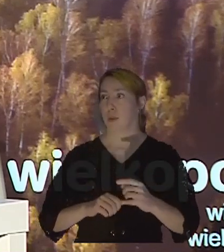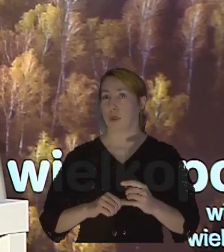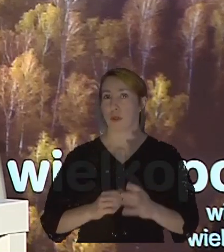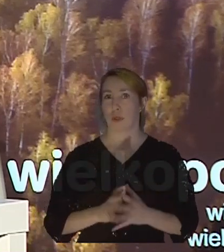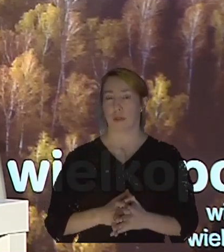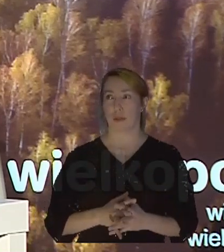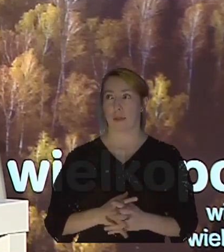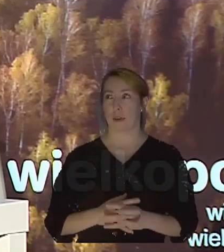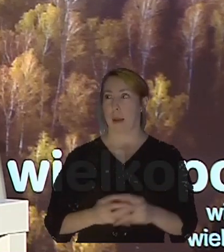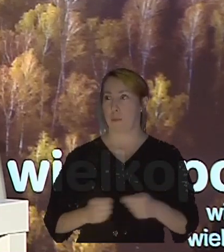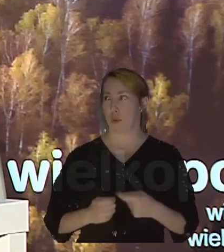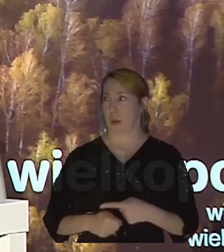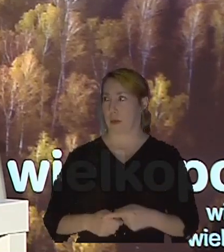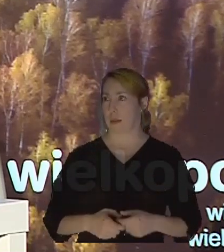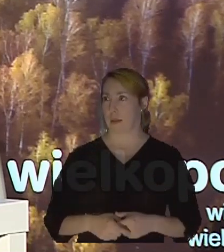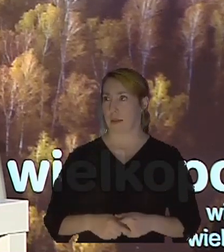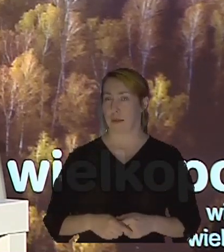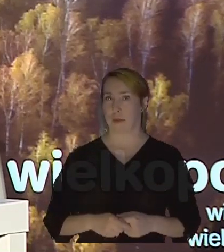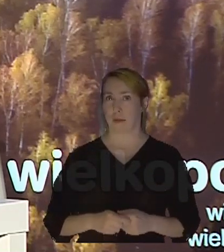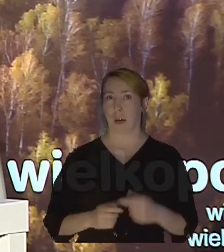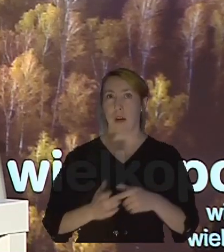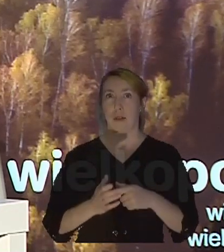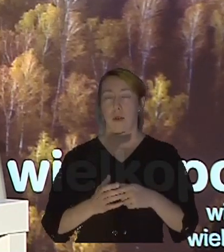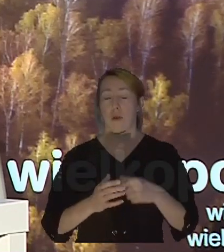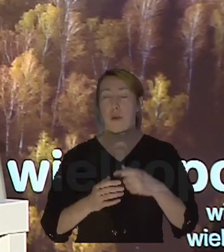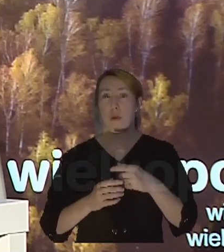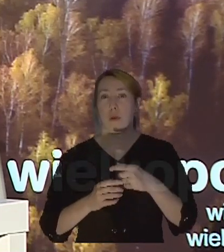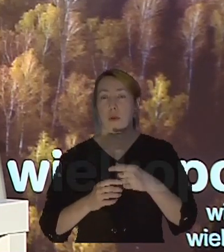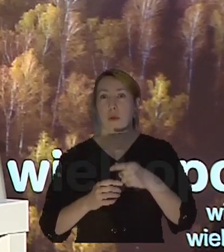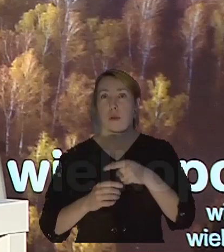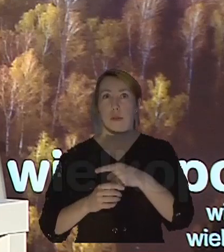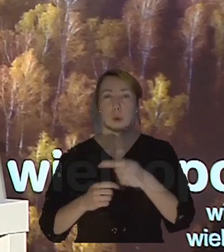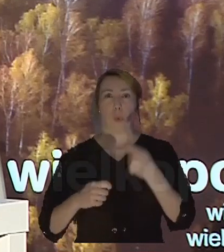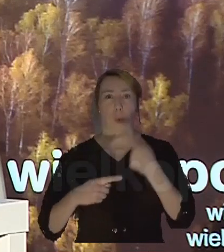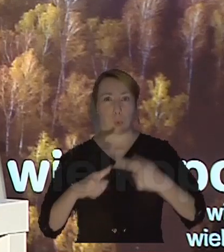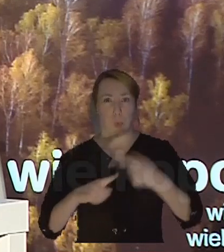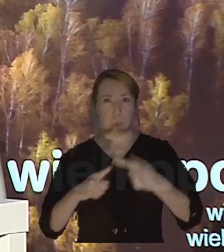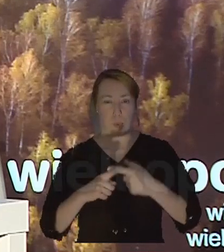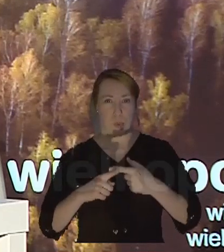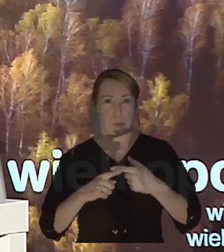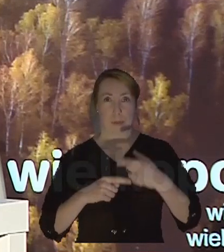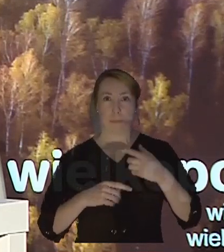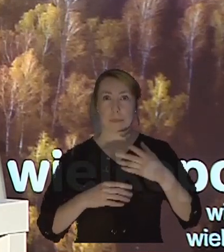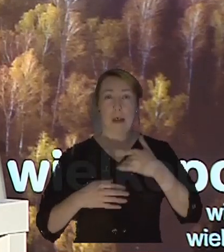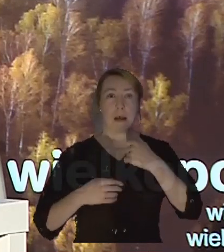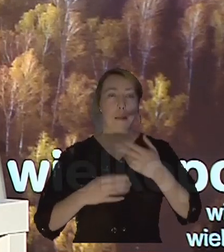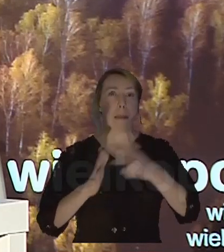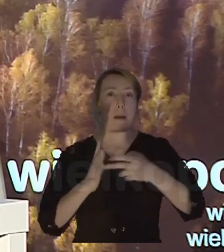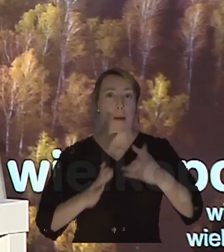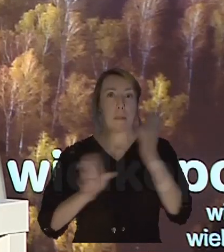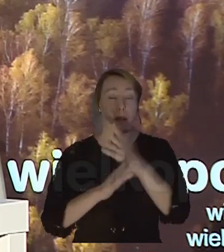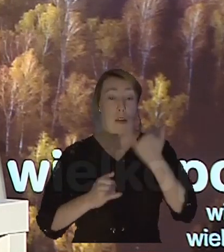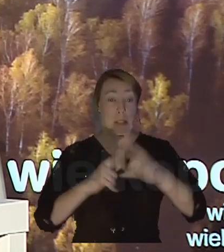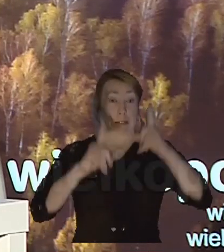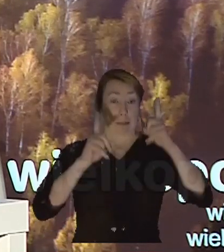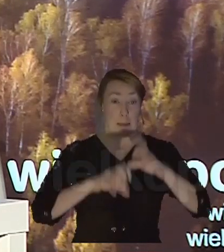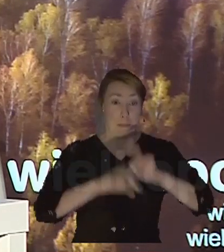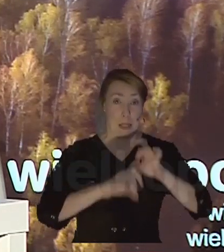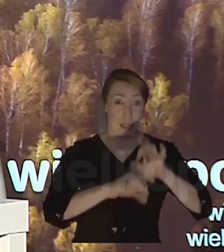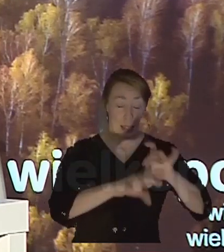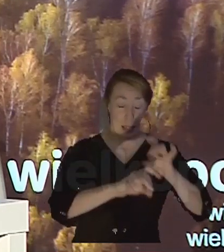tu odpowiedź należy się Państwu trochę dłuższa, jest poprzedzona deficytem tlenowym, gdy zaczynamy wysiłek fizyczny i nasze